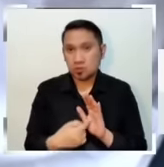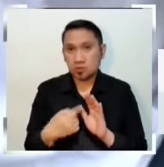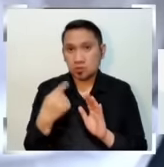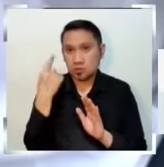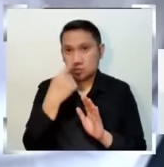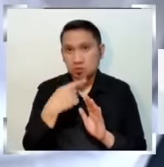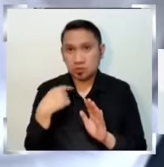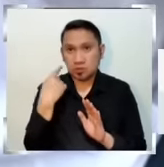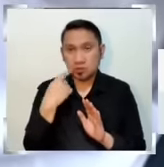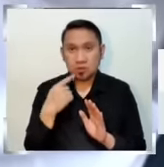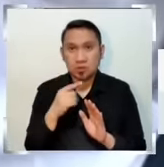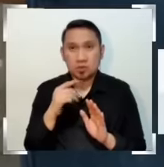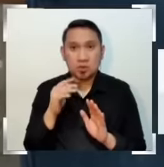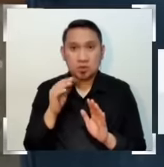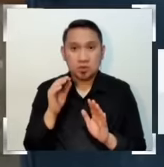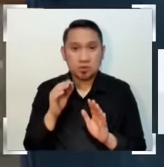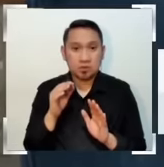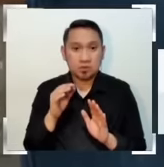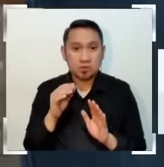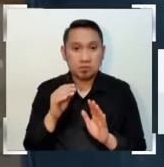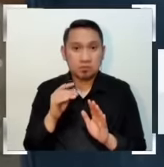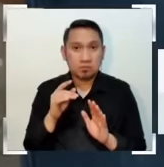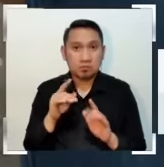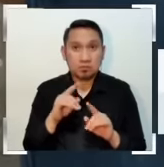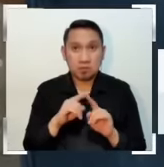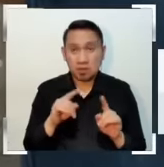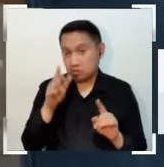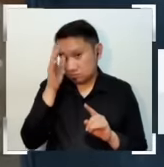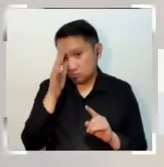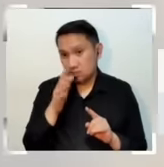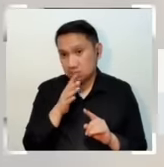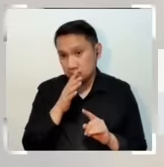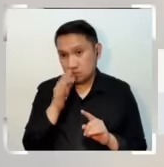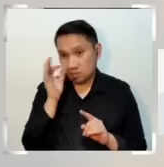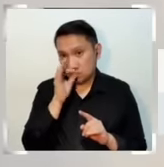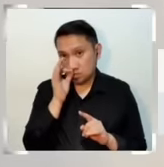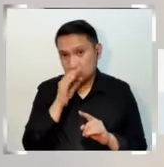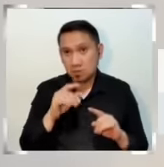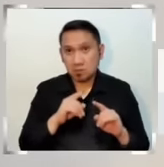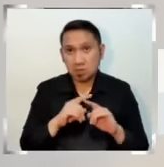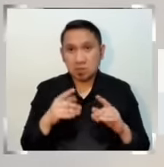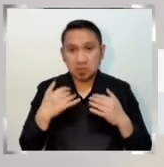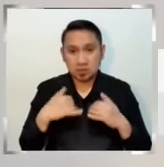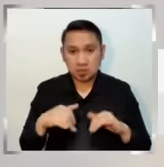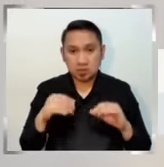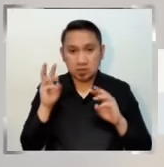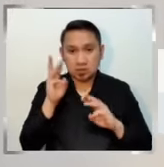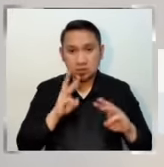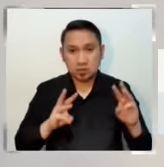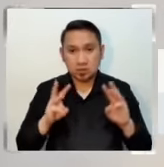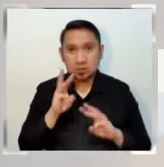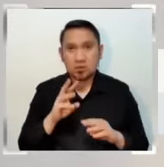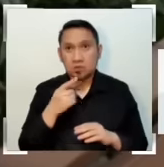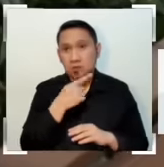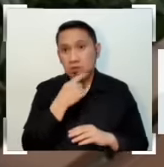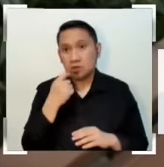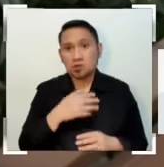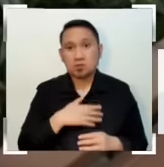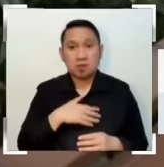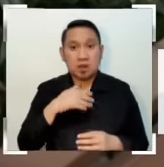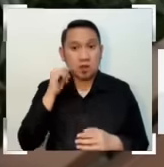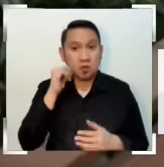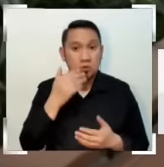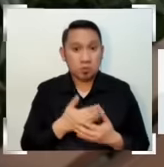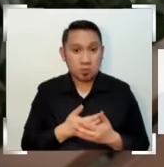pagkakakilanlan, pero ang kanyang mga Pilipinong magulang di raw maiwasang mag-alala. Si Mrs. ko hindi siya makatulog dahil nga worried